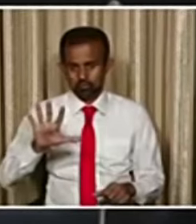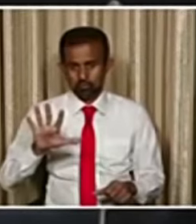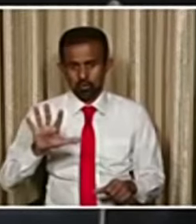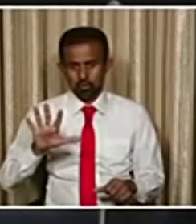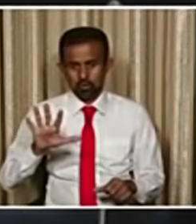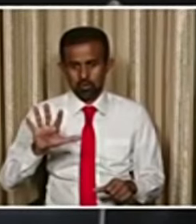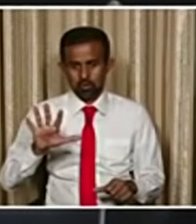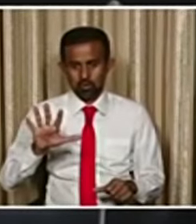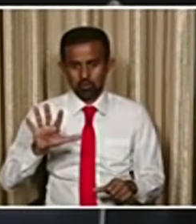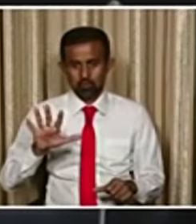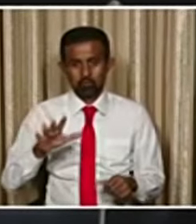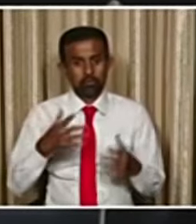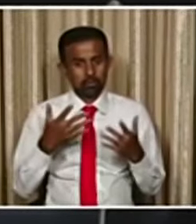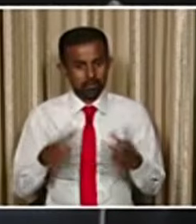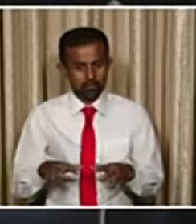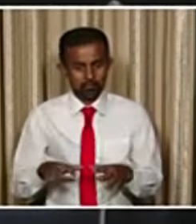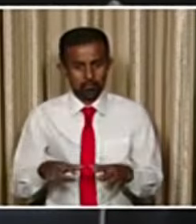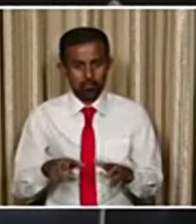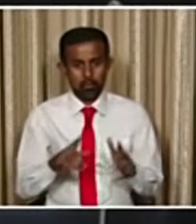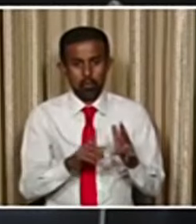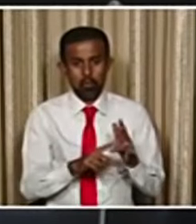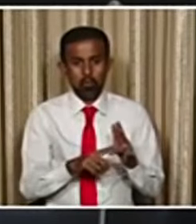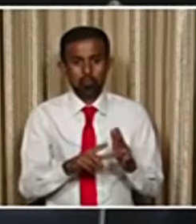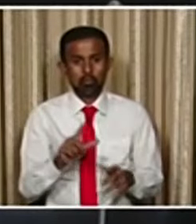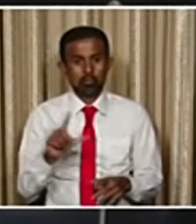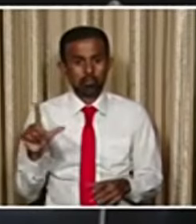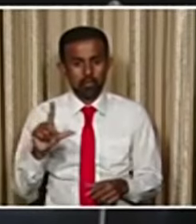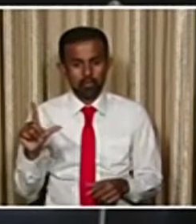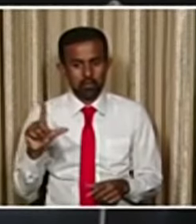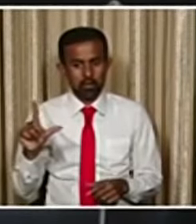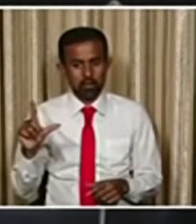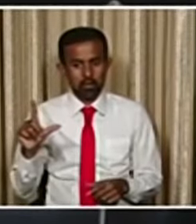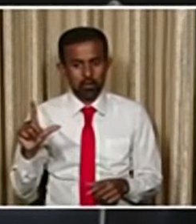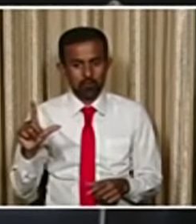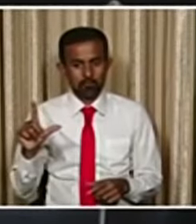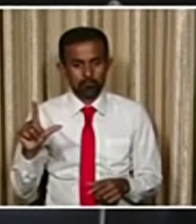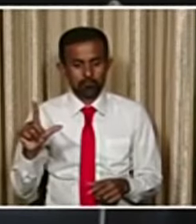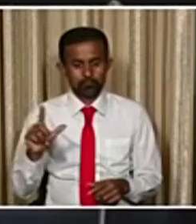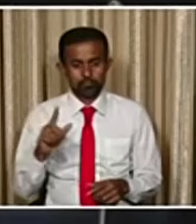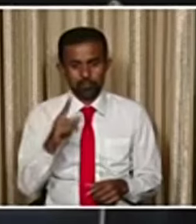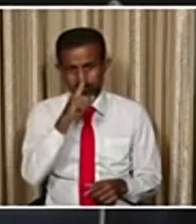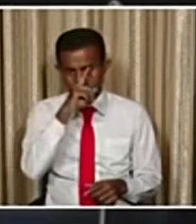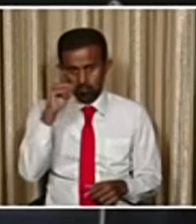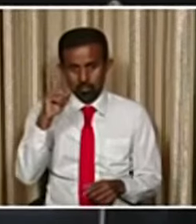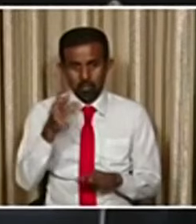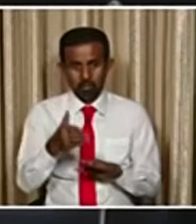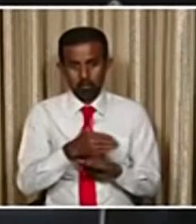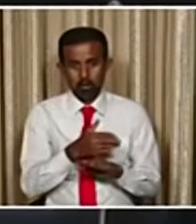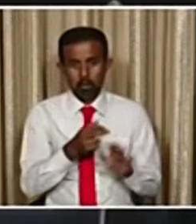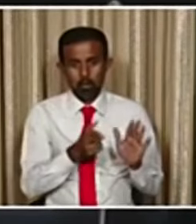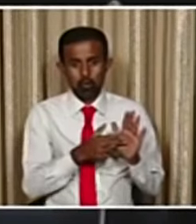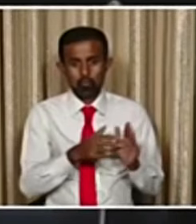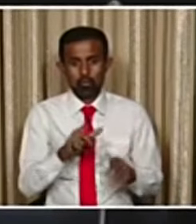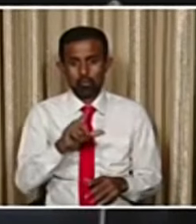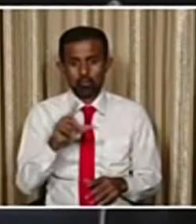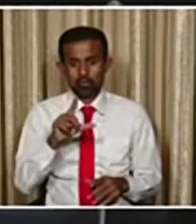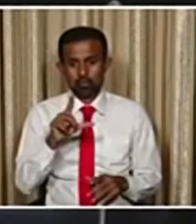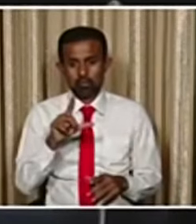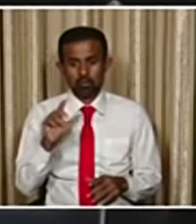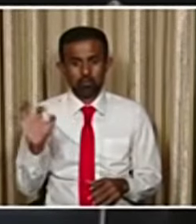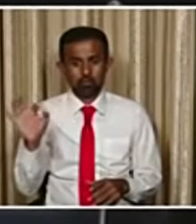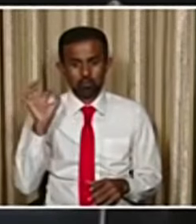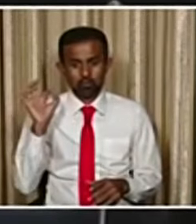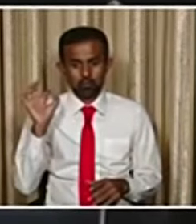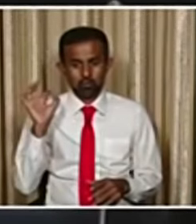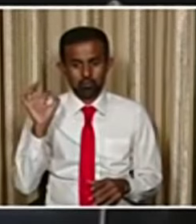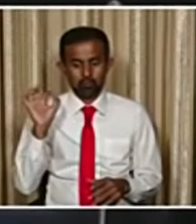ඒ අවුරුදු 5 ඉවත් වෙනවා ඔක්තෝබර් 17 වෙනිදා වෙනකොට. ඒ කියන්නේ මාසයකට ඉස්සෙල්ලා නොවැම්බර් 17